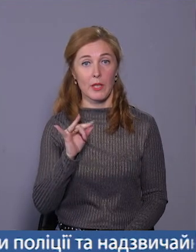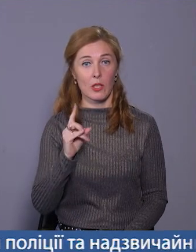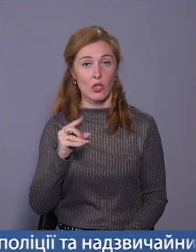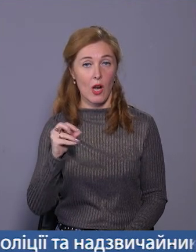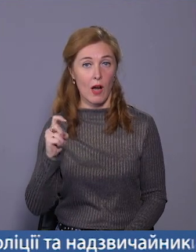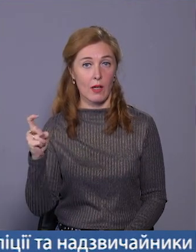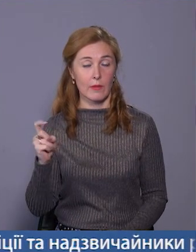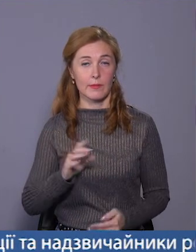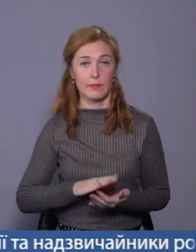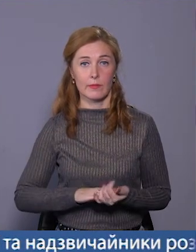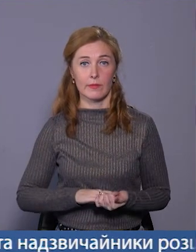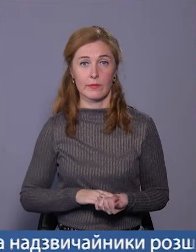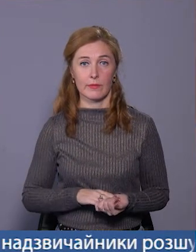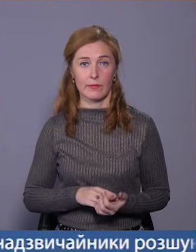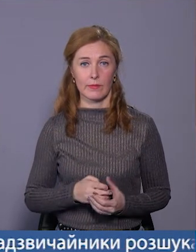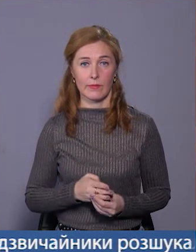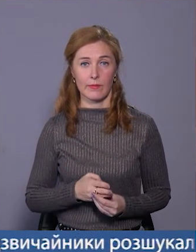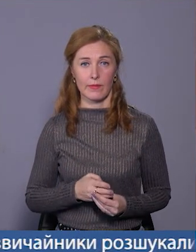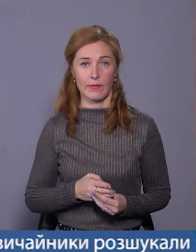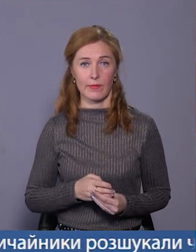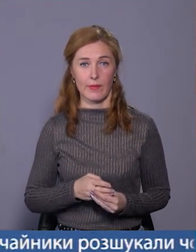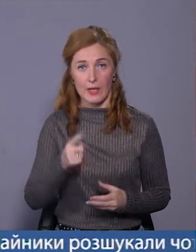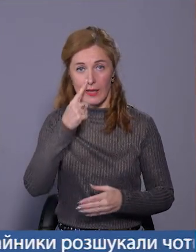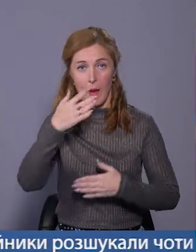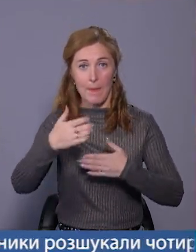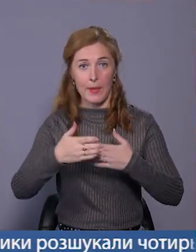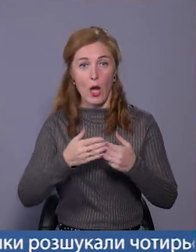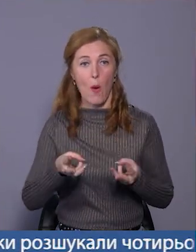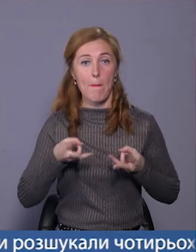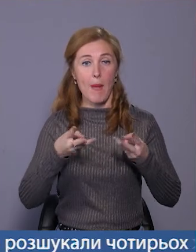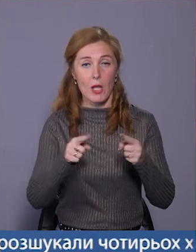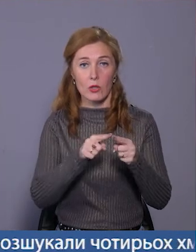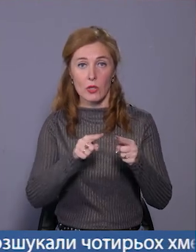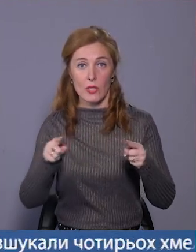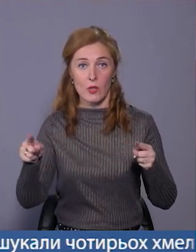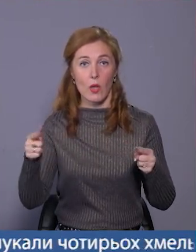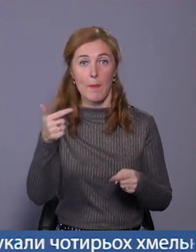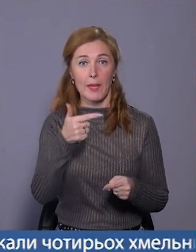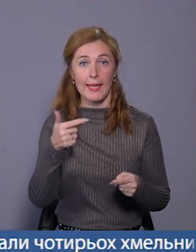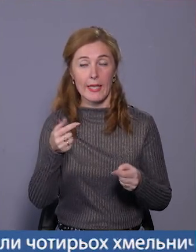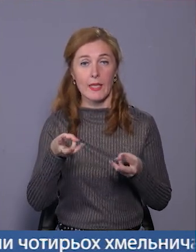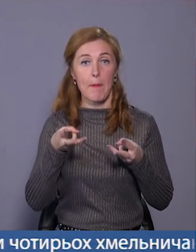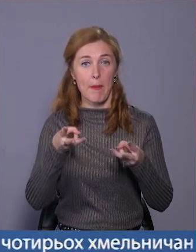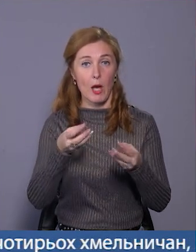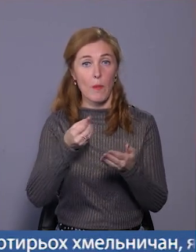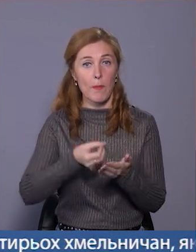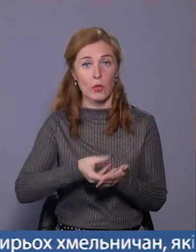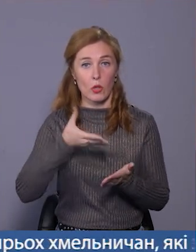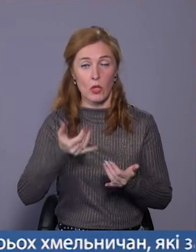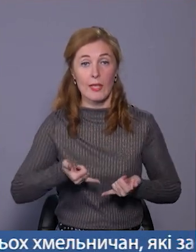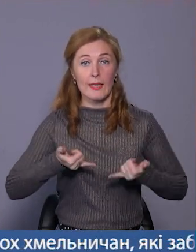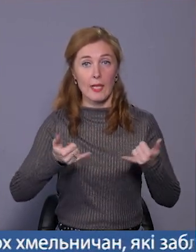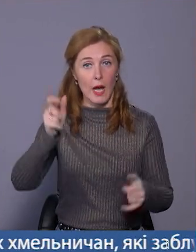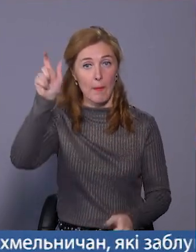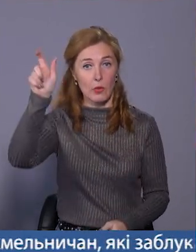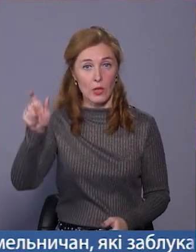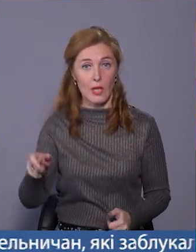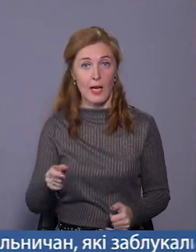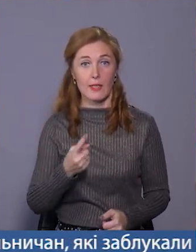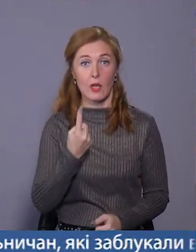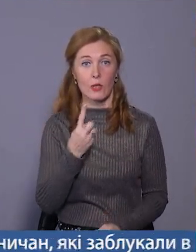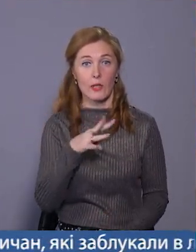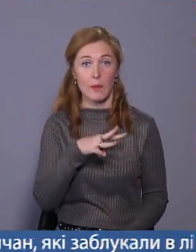знає Світлана Байдич. З наближенням опалювального сезону блакитне паливо подорожчало. Для подолян ціна за метр